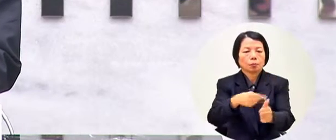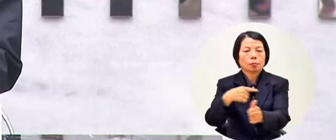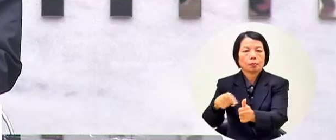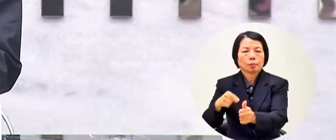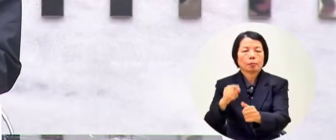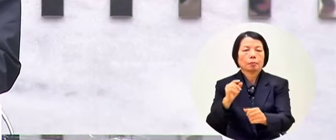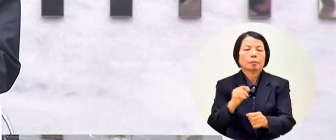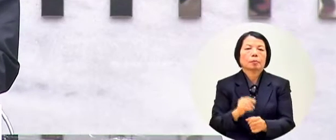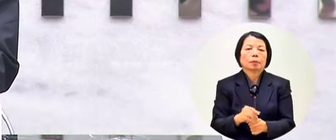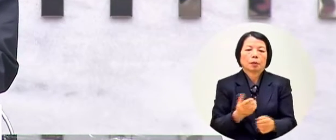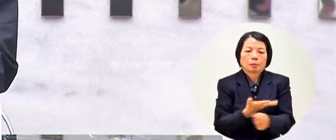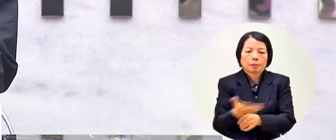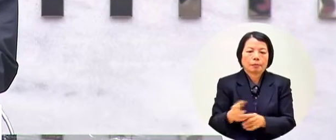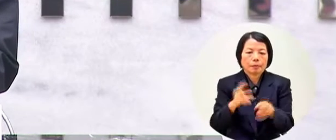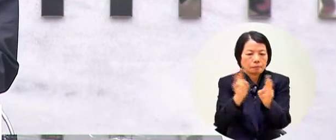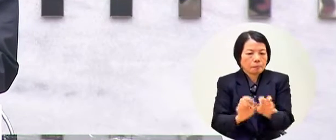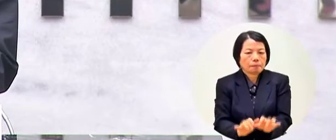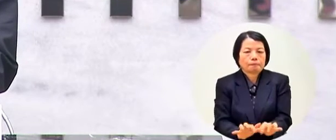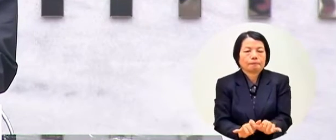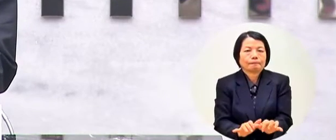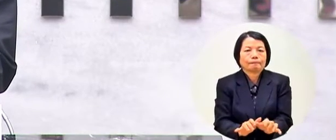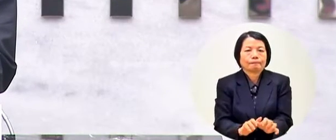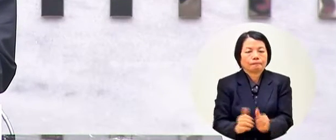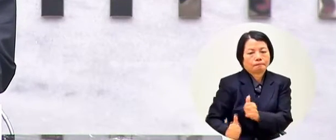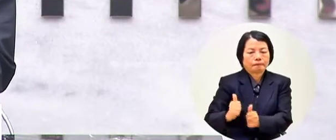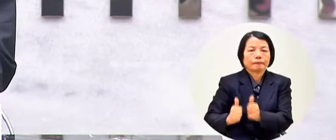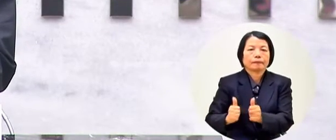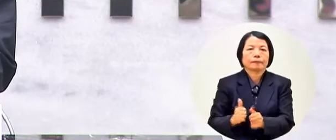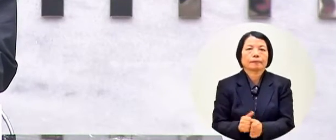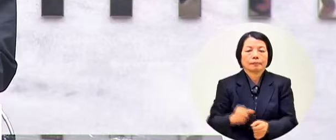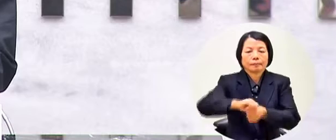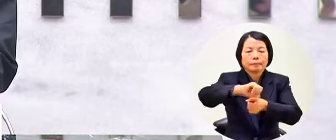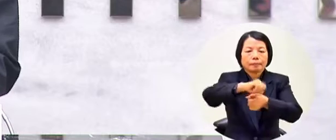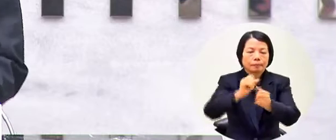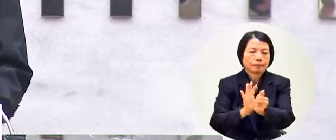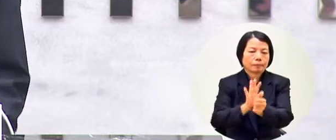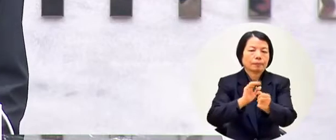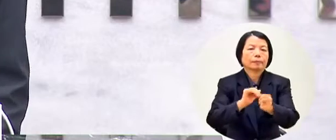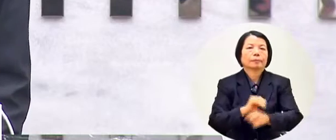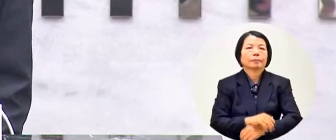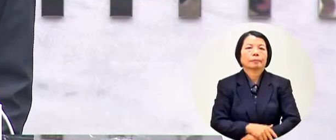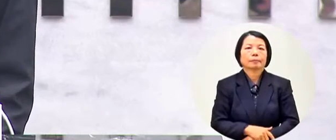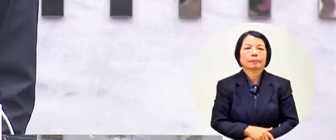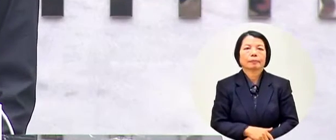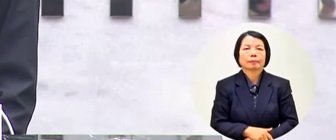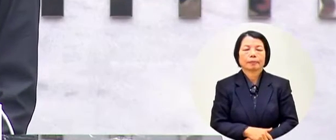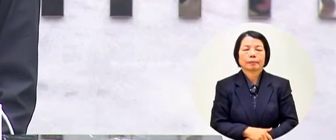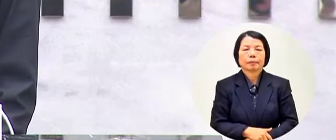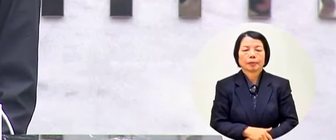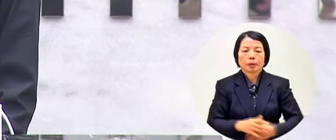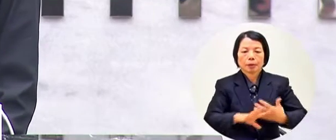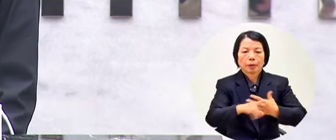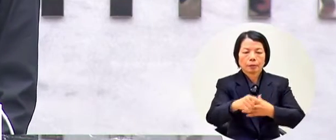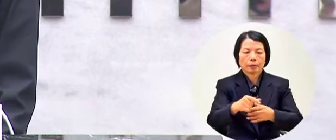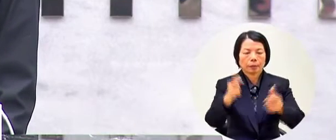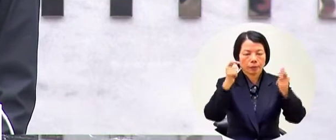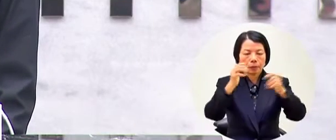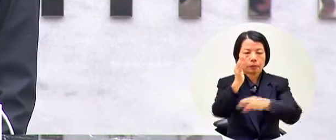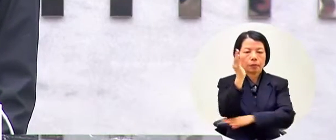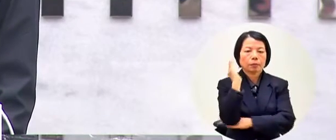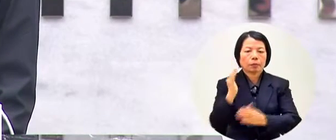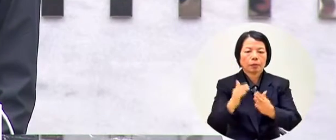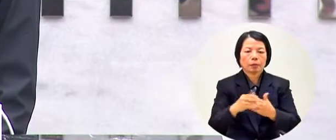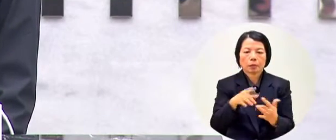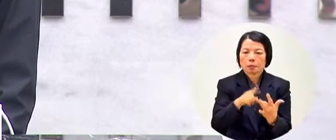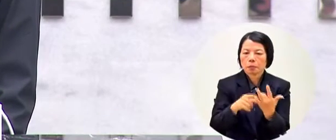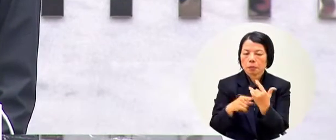办理电竞事项等方向来加强推动。另外，希望在政府能解决五缺的前提